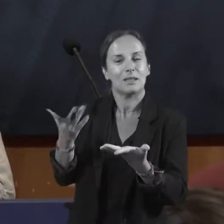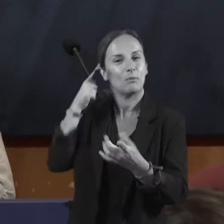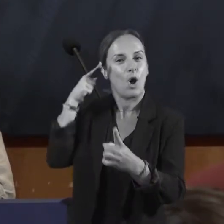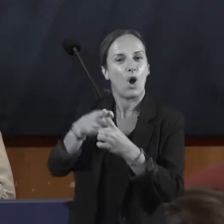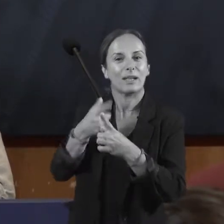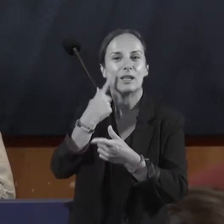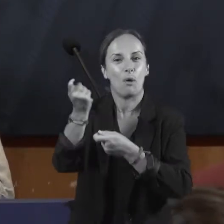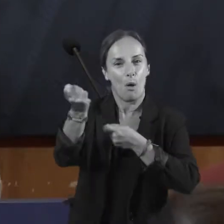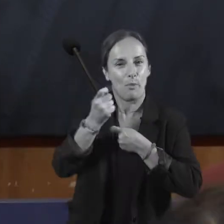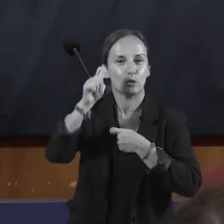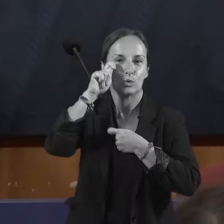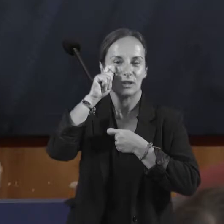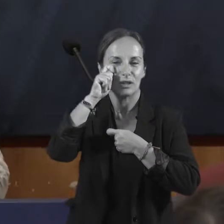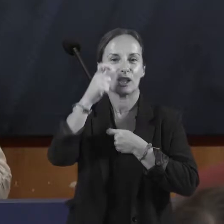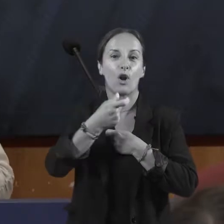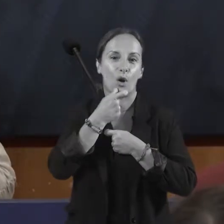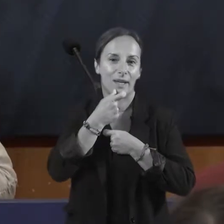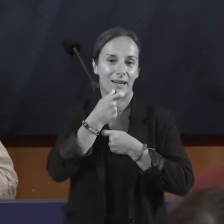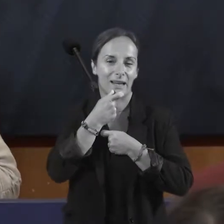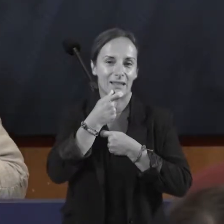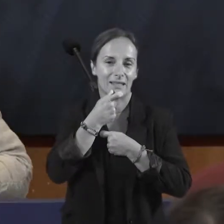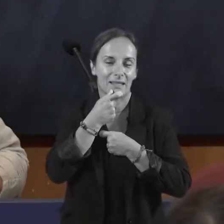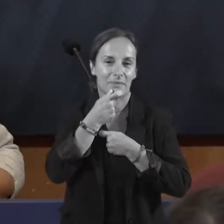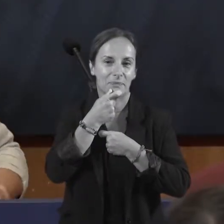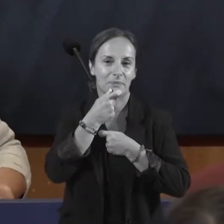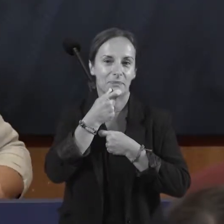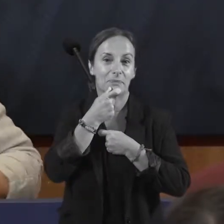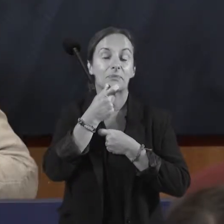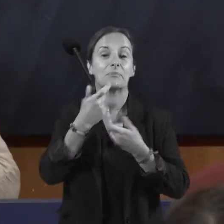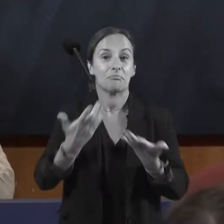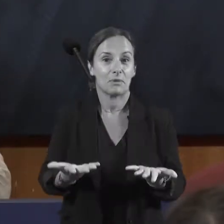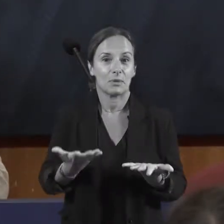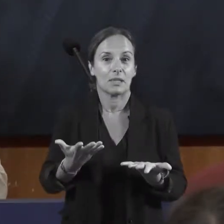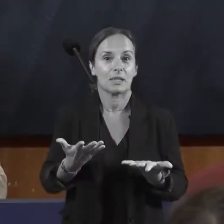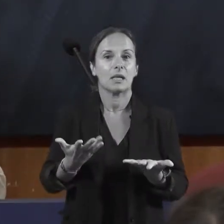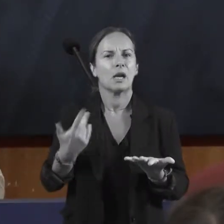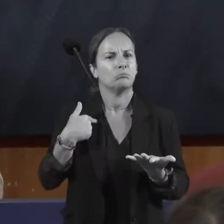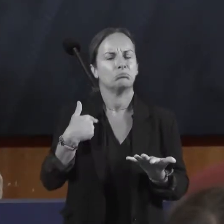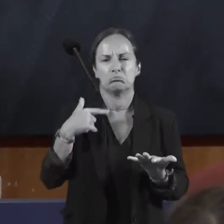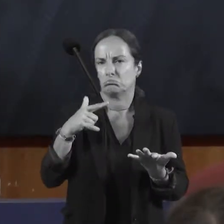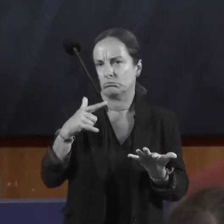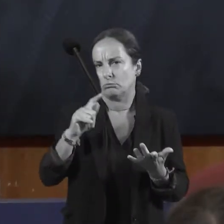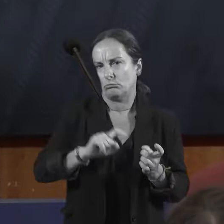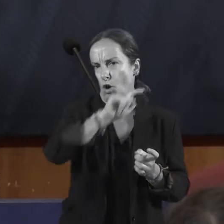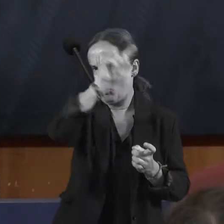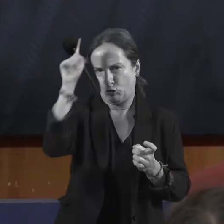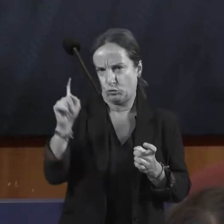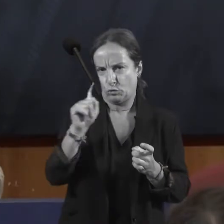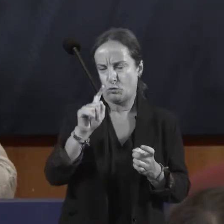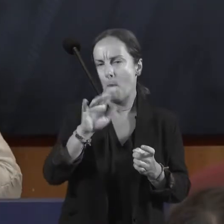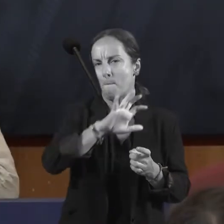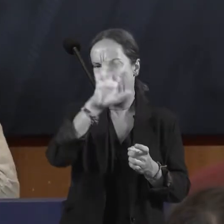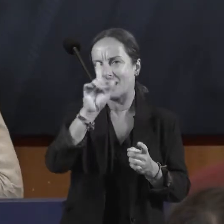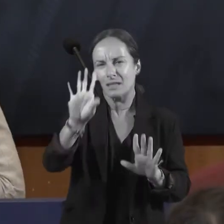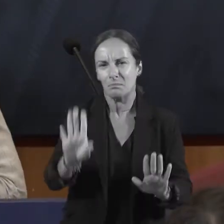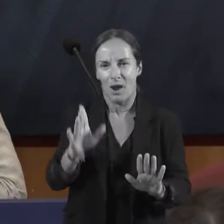mercat britànic, volen donar a conèixer, evidentment, en la nostra promoció turística a tots els mercats, però en aquest cas toca fer-ho en el mercat emissor britànic i tenim, bueno,